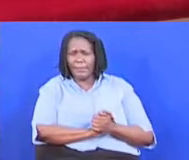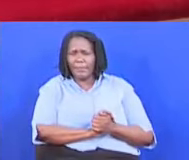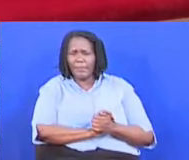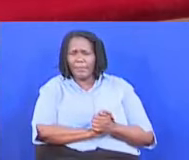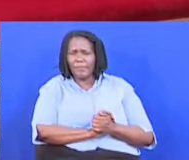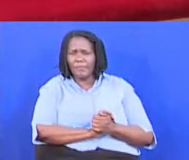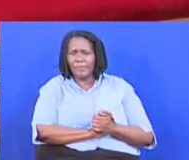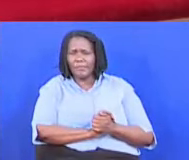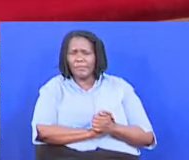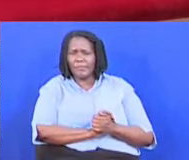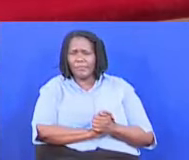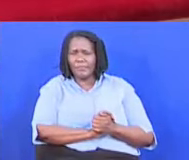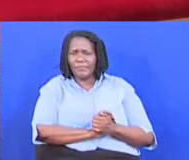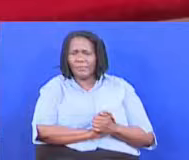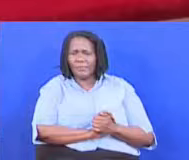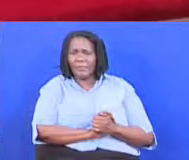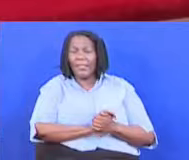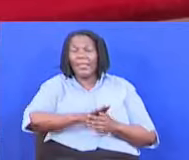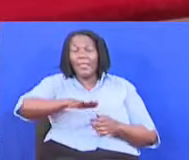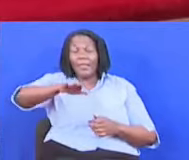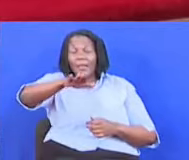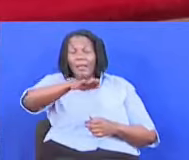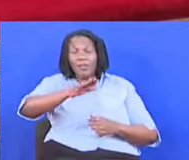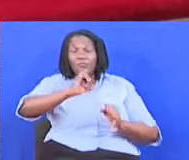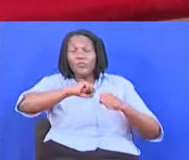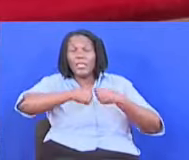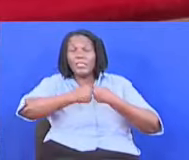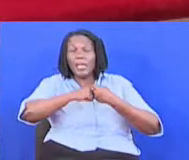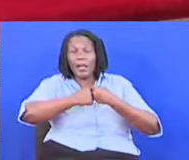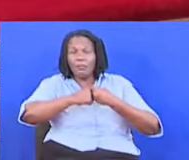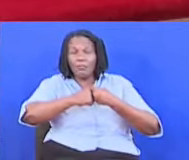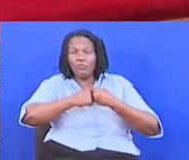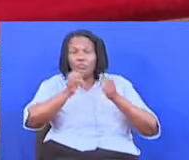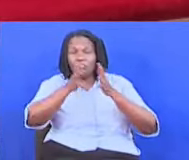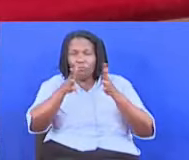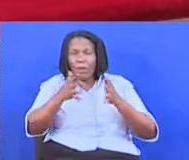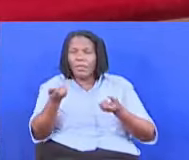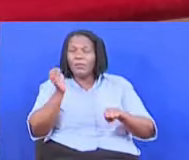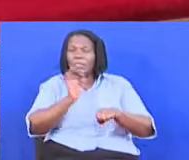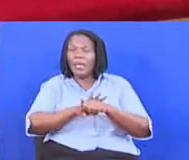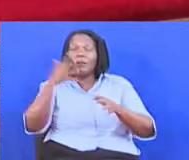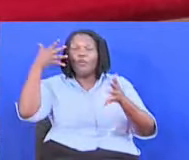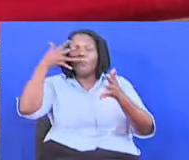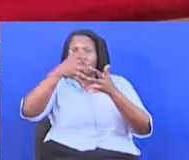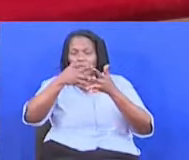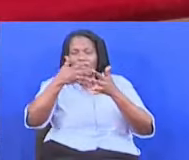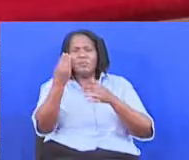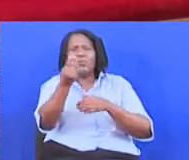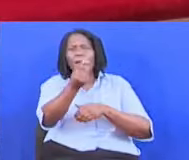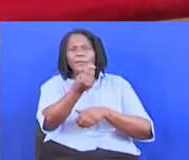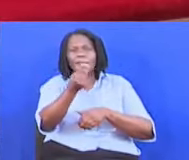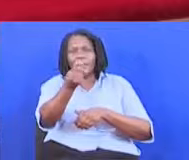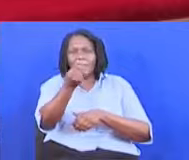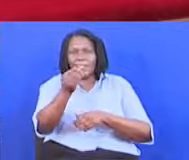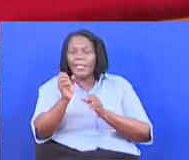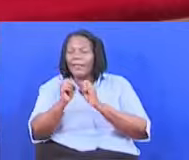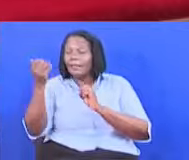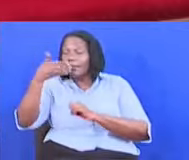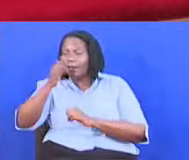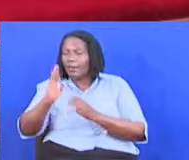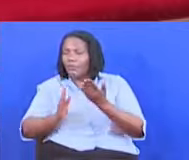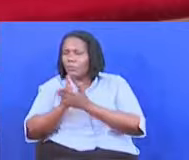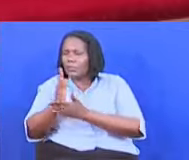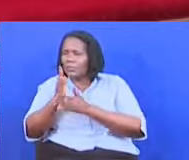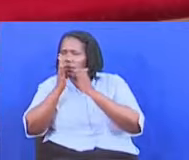kati ya eneo ambalo tuna uhaba mkubwa wa wataalamu ni pamoja na wataalamu wa mionzi, lakini serikali